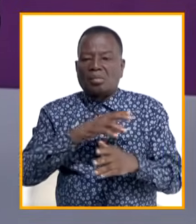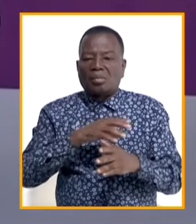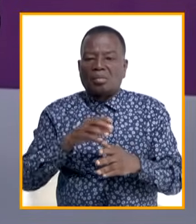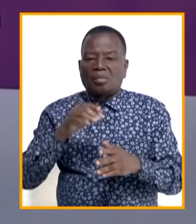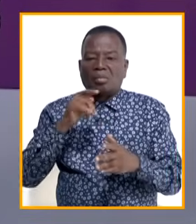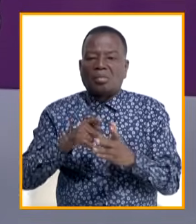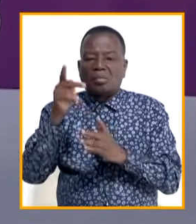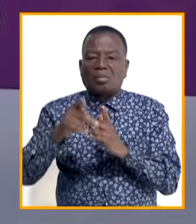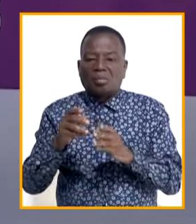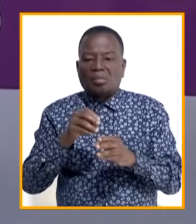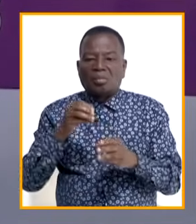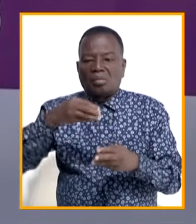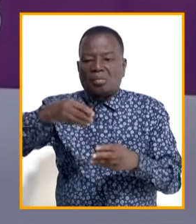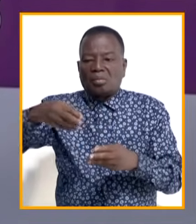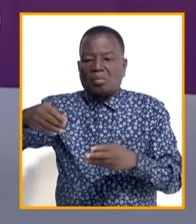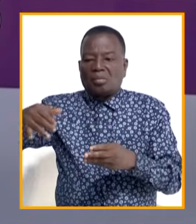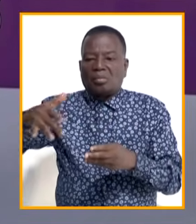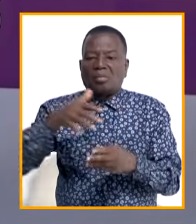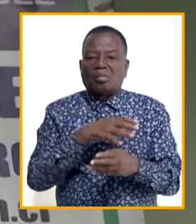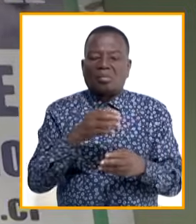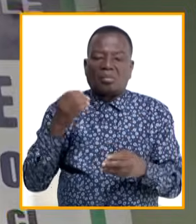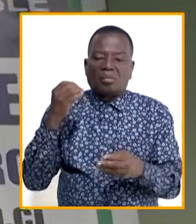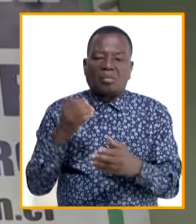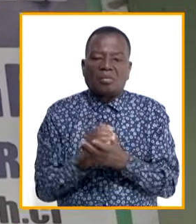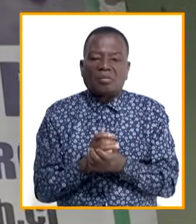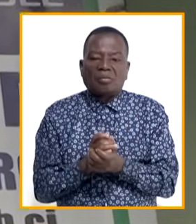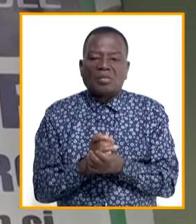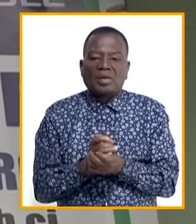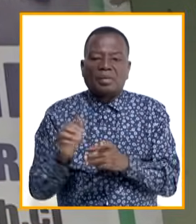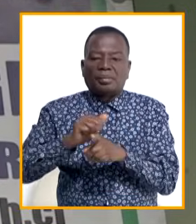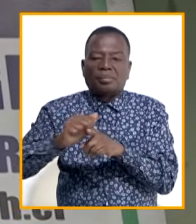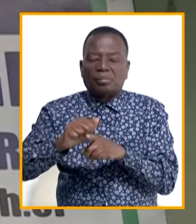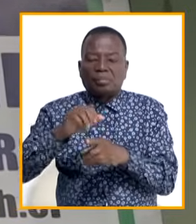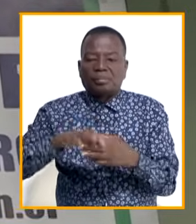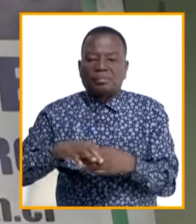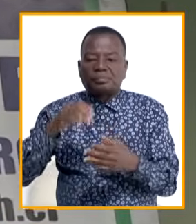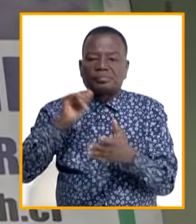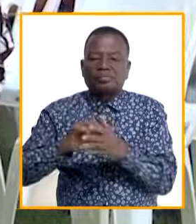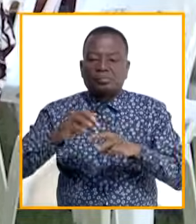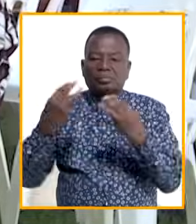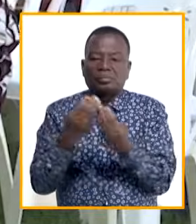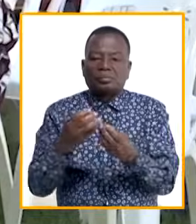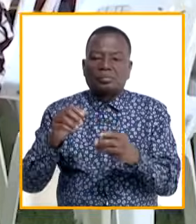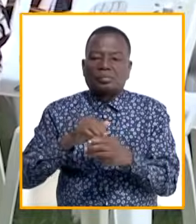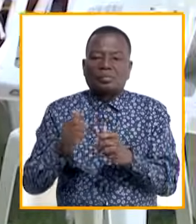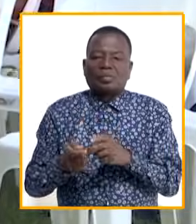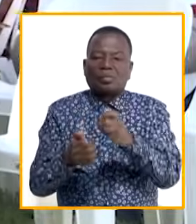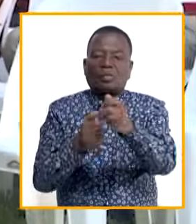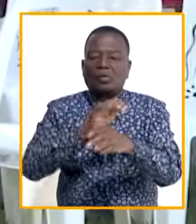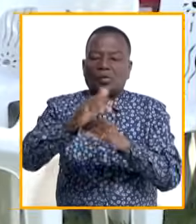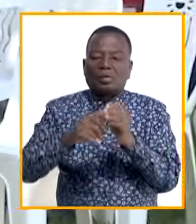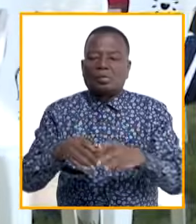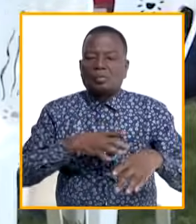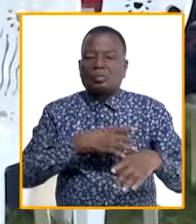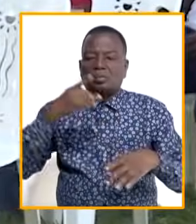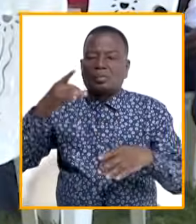avait ce problème d'intrants qui faisait problème au niveau de l'aquaculture. La phase pratique de cet atelier a conduit toute la délégation sur